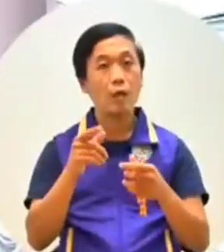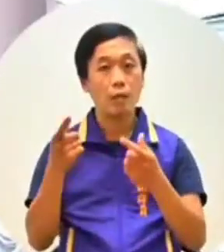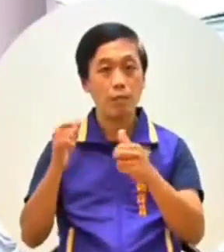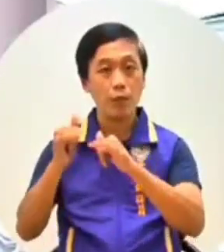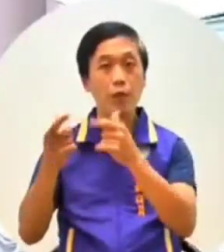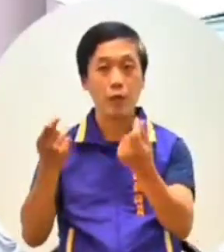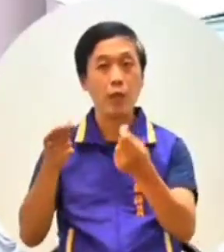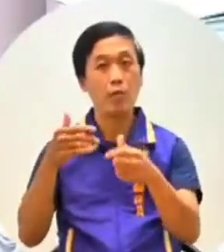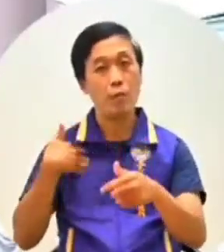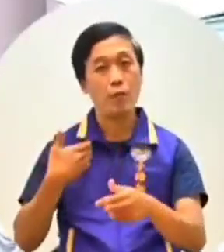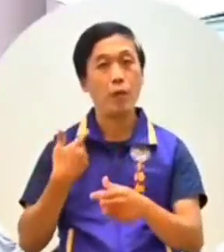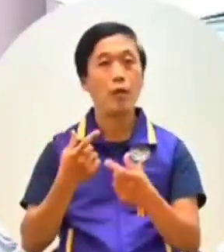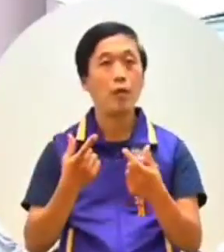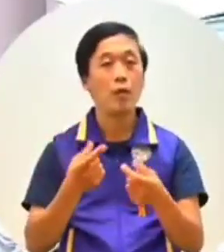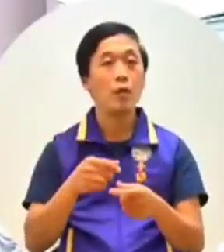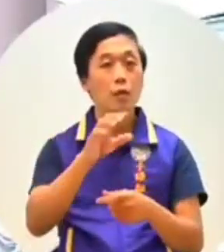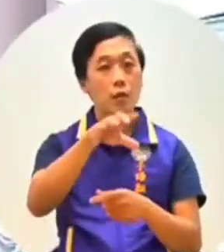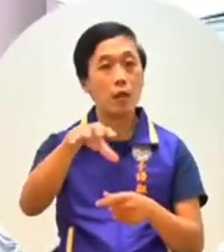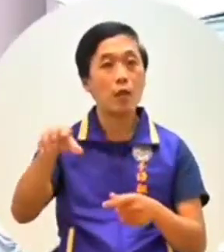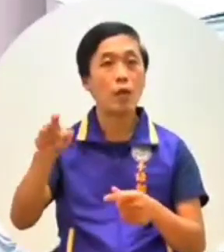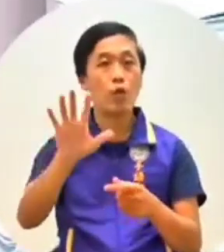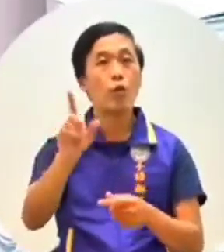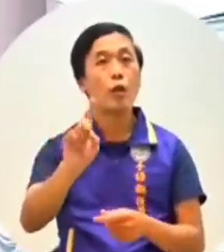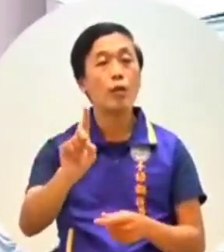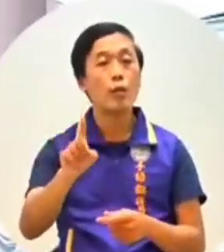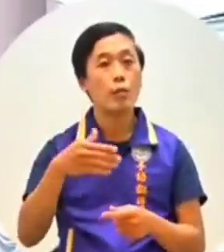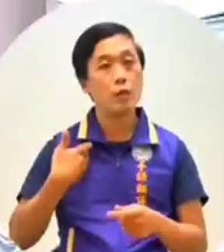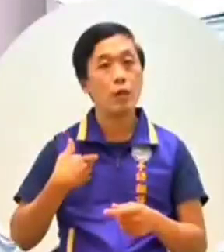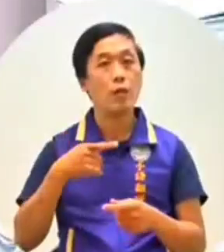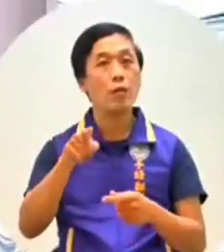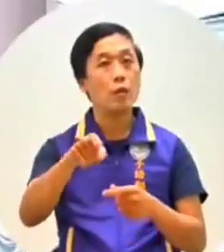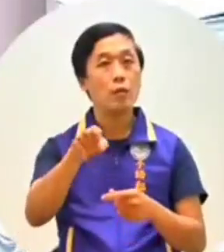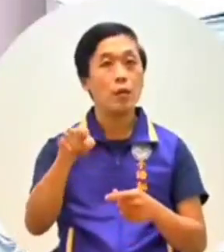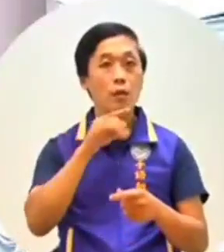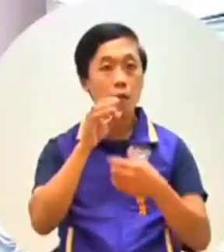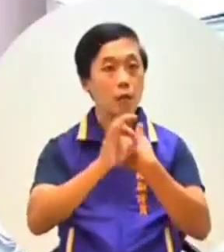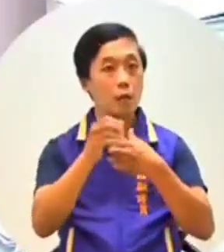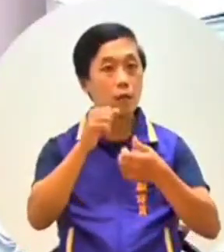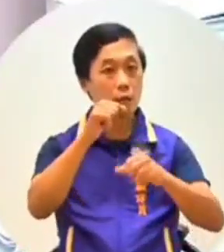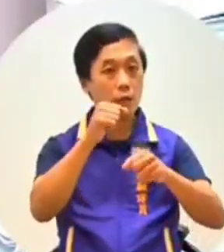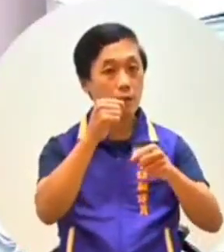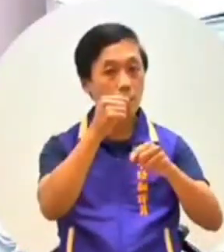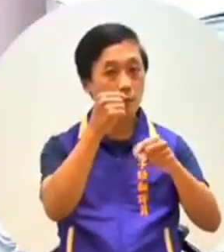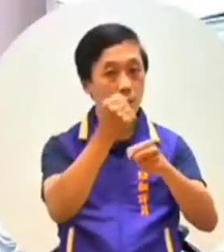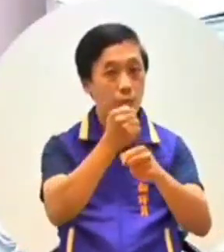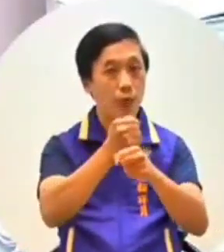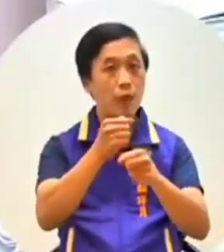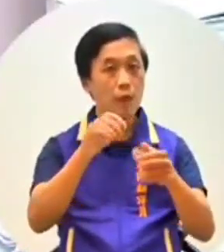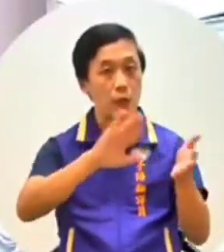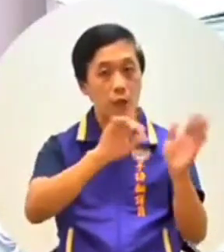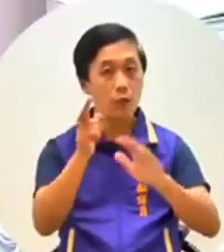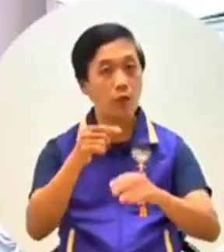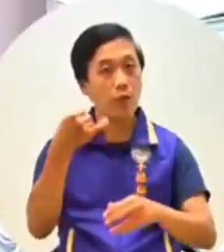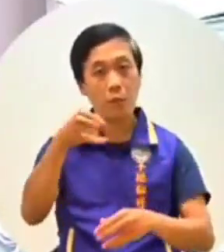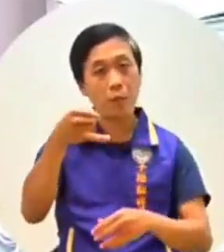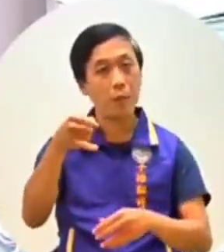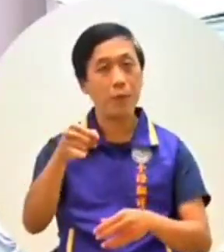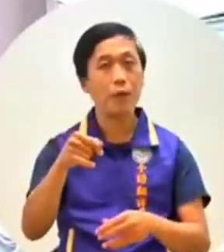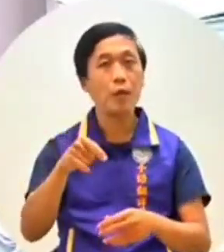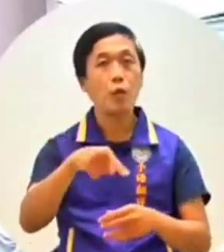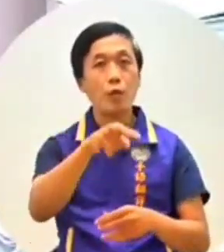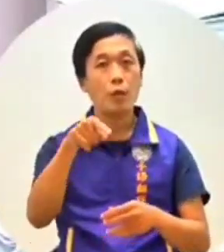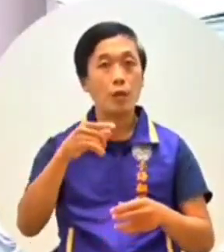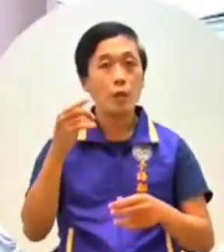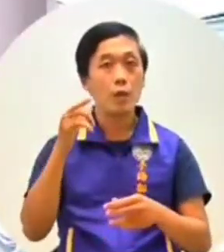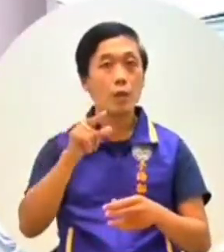道哪里有啦。所以说他的营运状况，他的试办状况如何，其实蛮惨烈的，我们也看到了。这个是我们